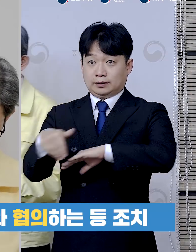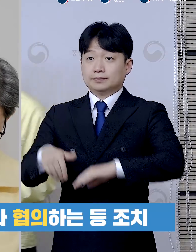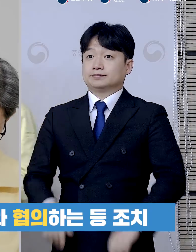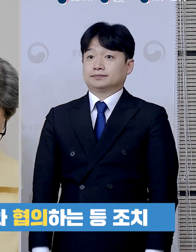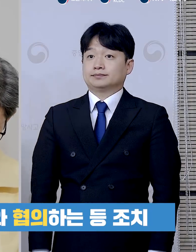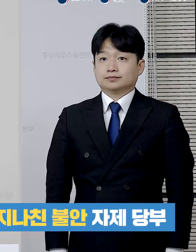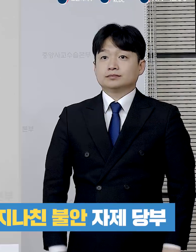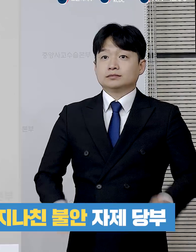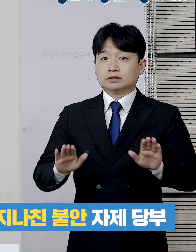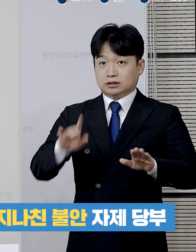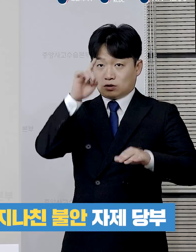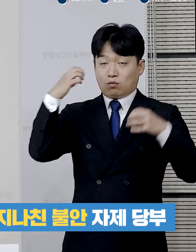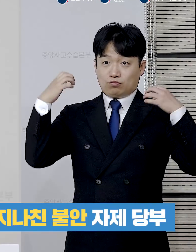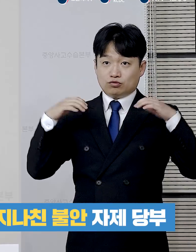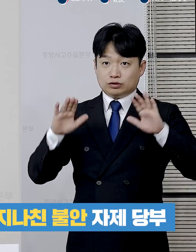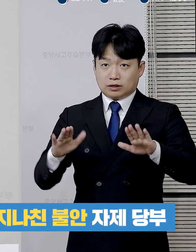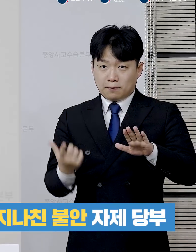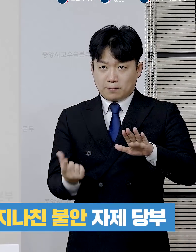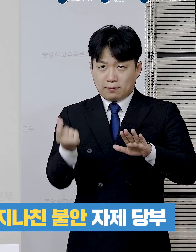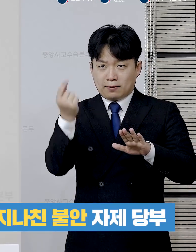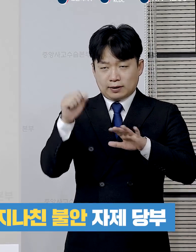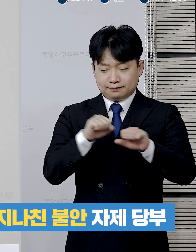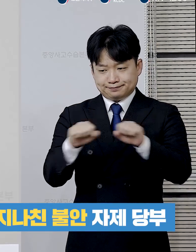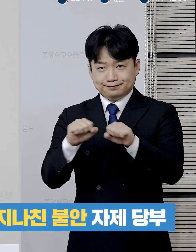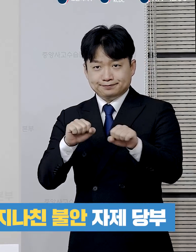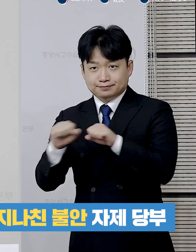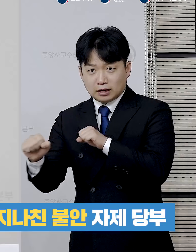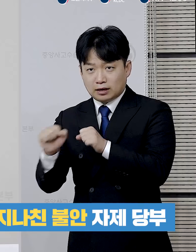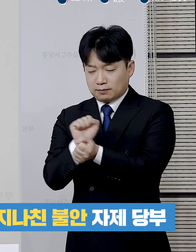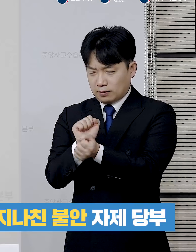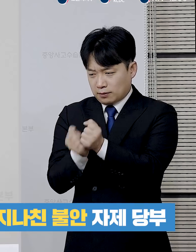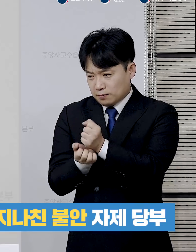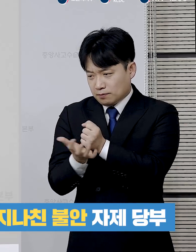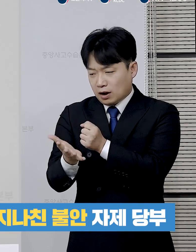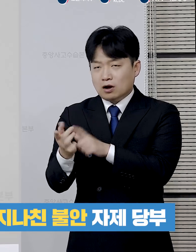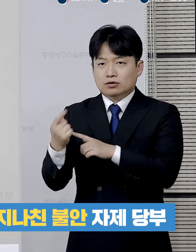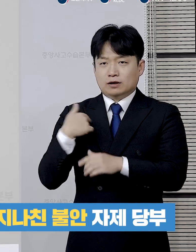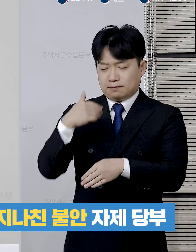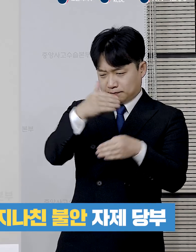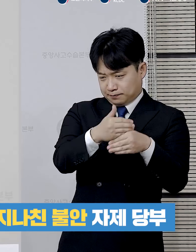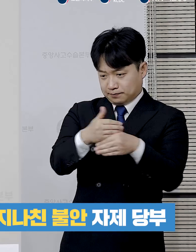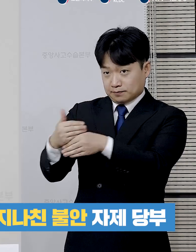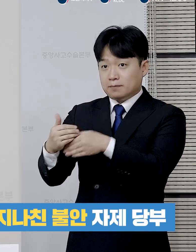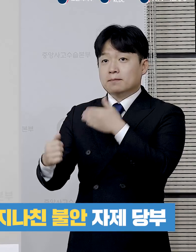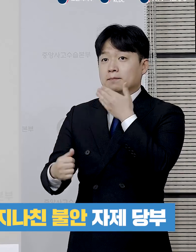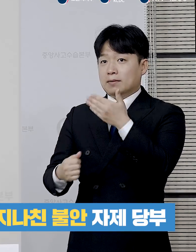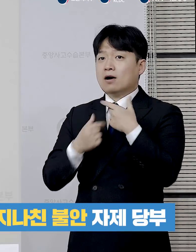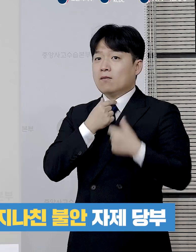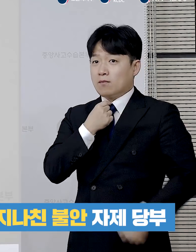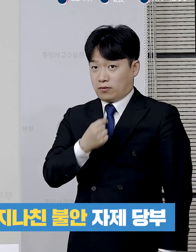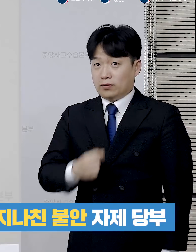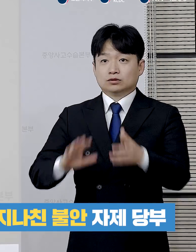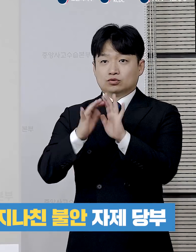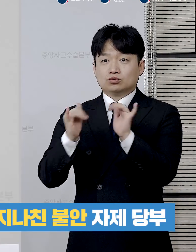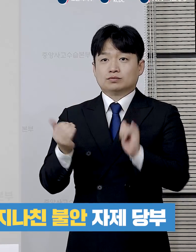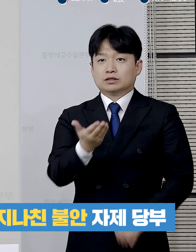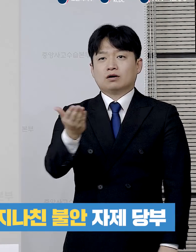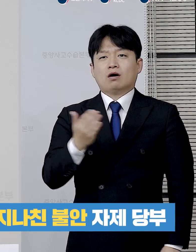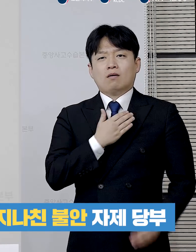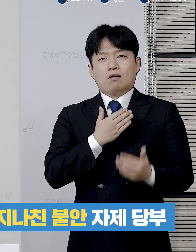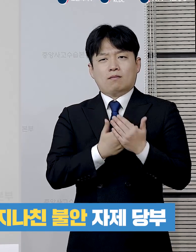갖고 있습니다. 정부는 최대한 신속하게 조치하여 감염 확산을 통제할 것이므로 국민